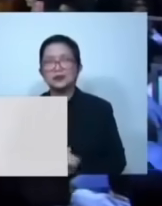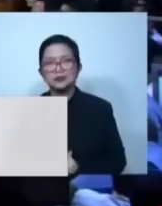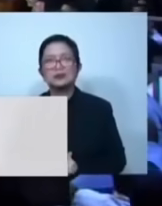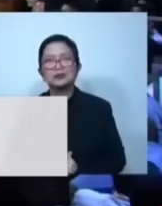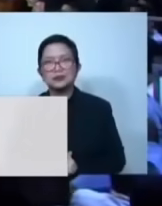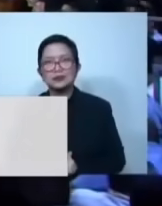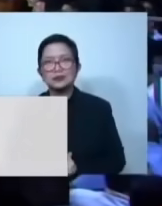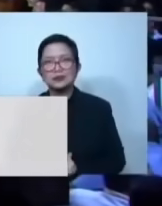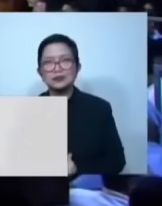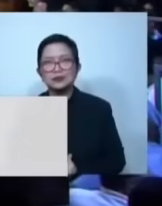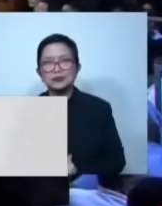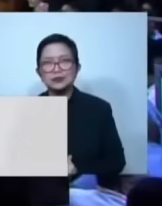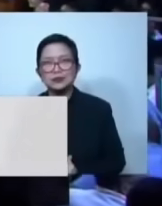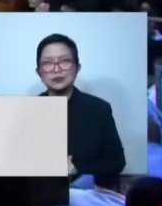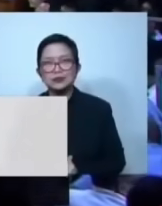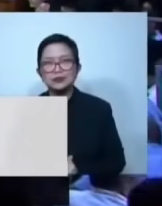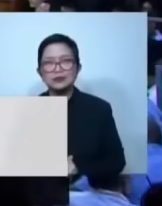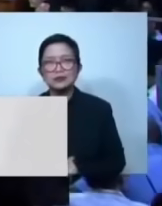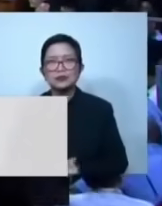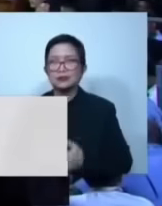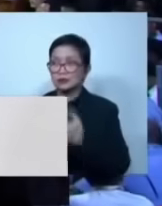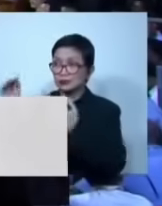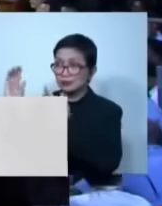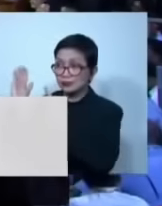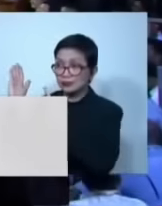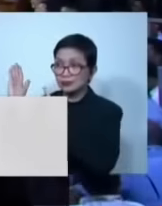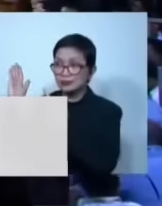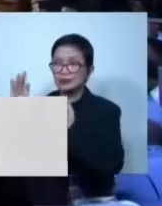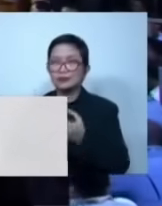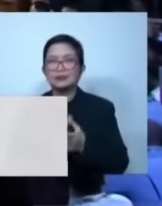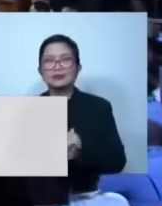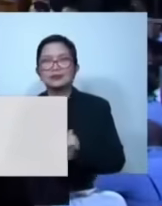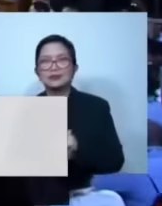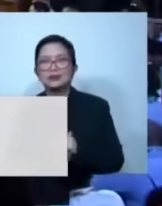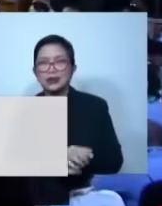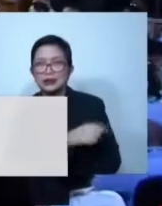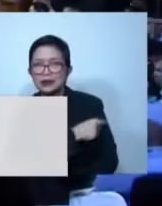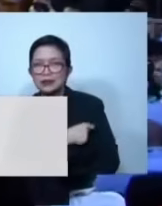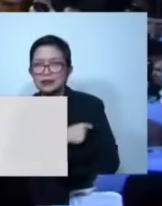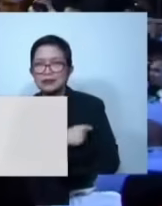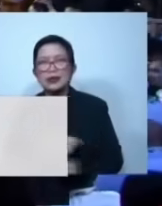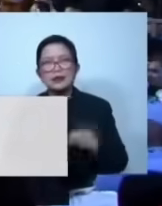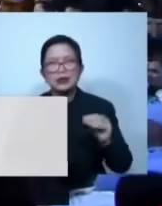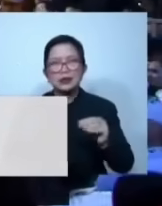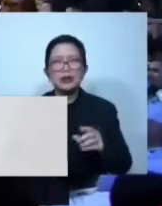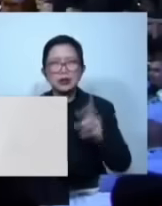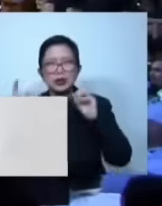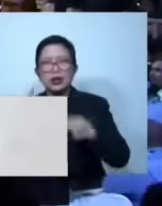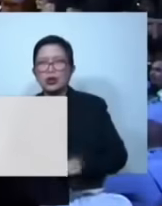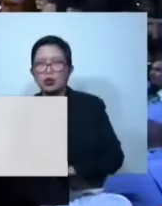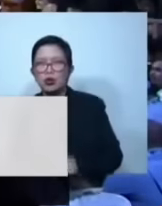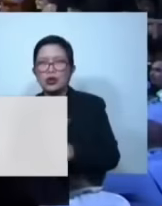Diponegoro Dr M sukmati MPP staf pengajar di departemen politik dan pemerintahan